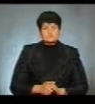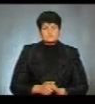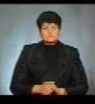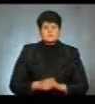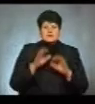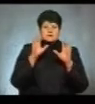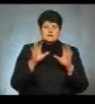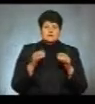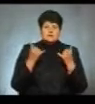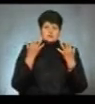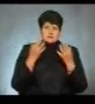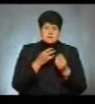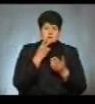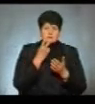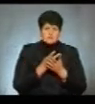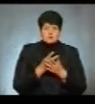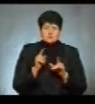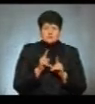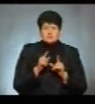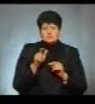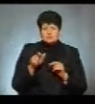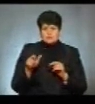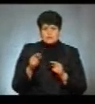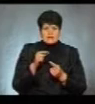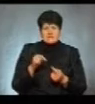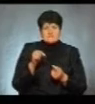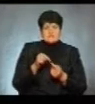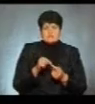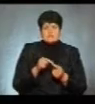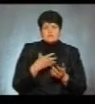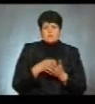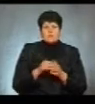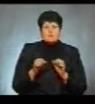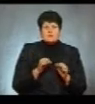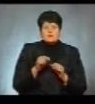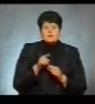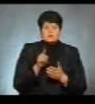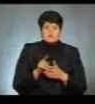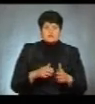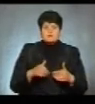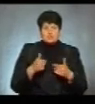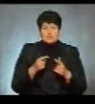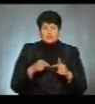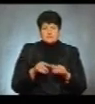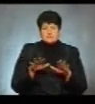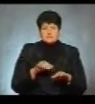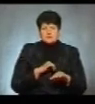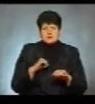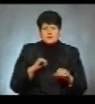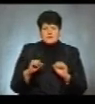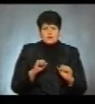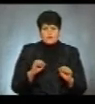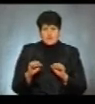Законодавством на сьогоднішній день передбачено, що якщо мешканці не визначили з управителем, вони повинні звернутися до органу місцевого